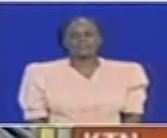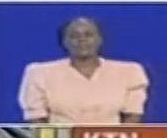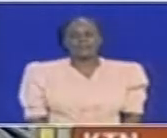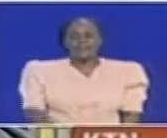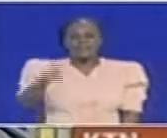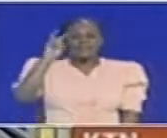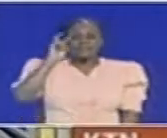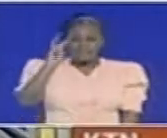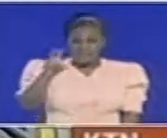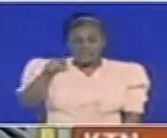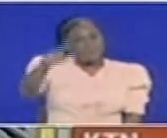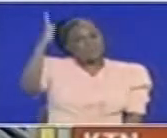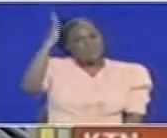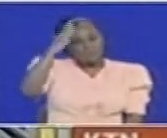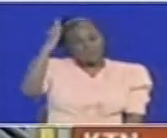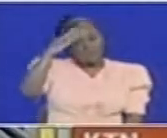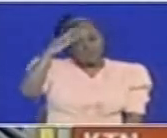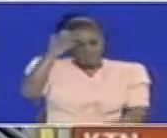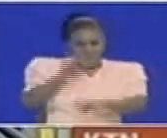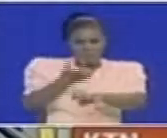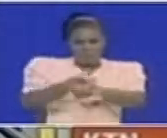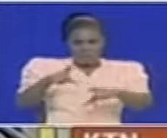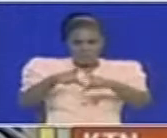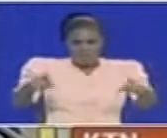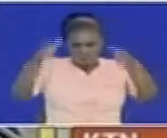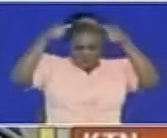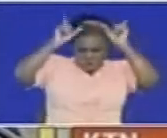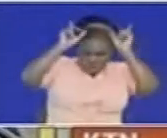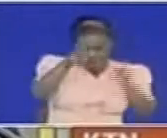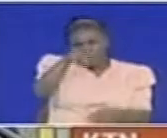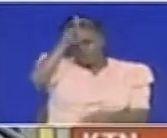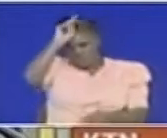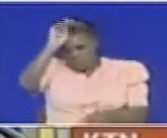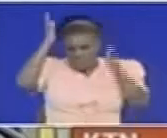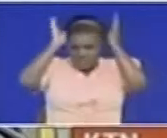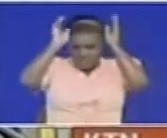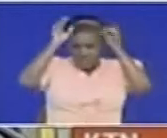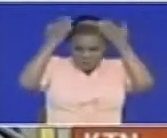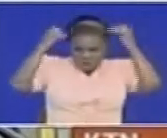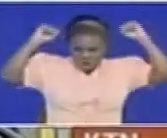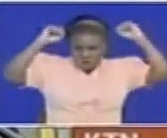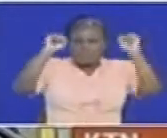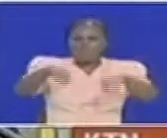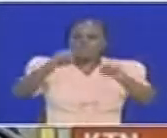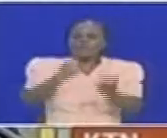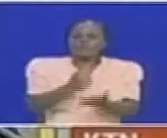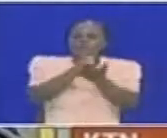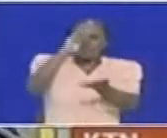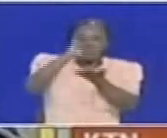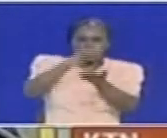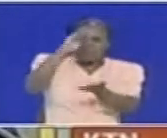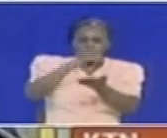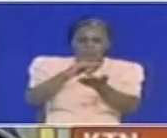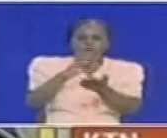Na mtazamaji, je, unafahamu kwamba mifupa ya ng'ombe, mbuzi na hata kondoo inaweza kukusaidia katika kupunguza kiasi cha